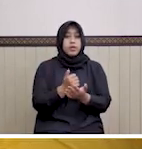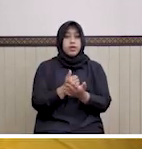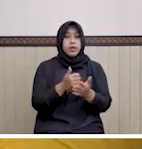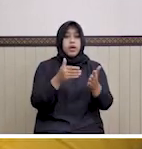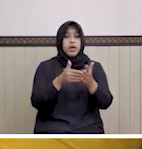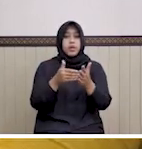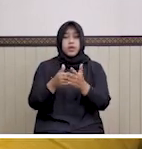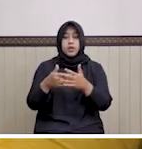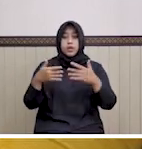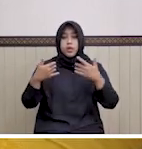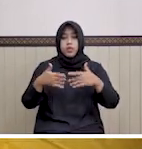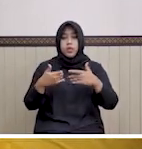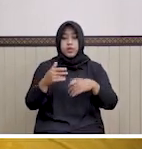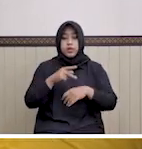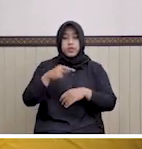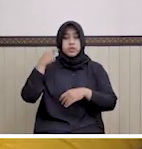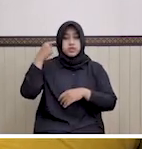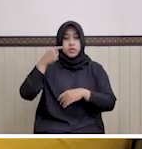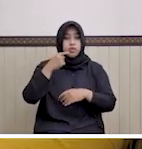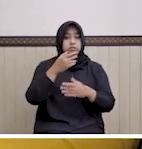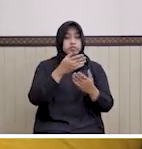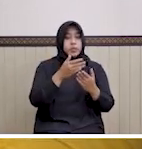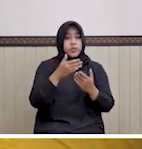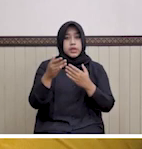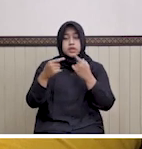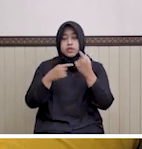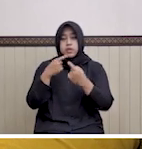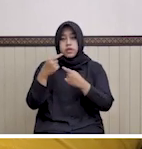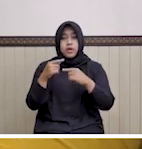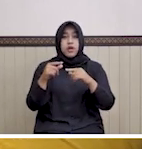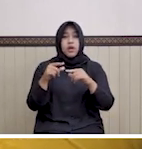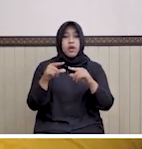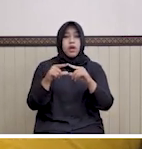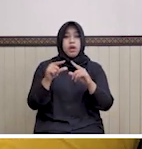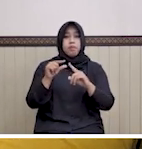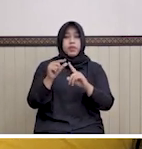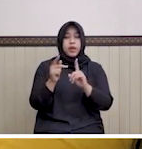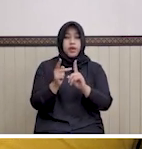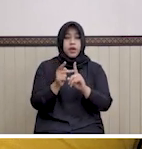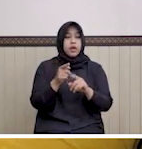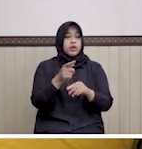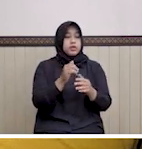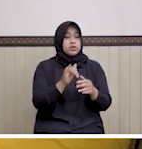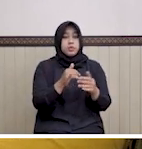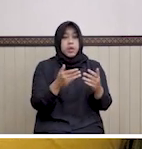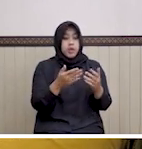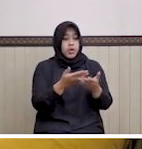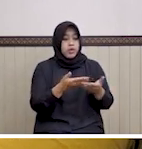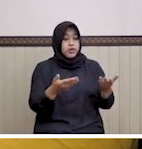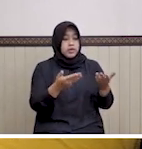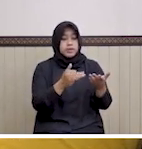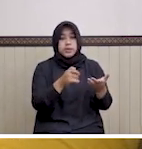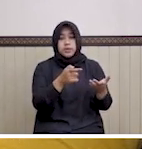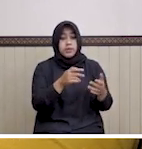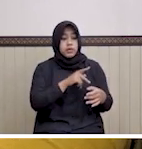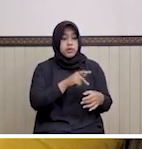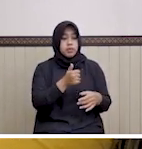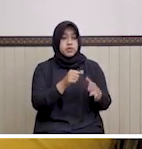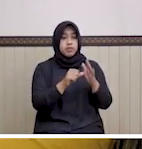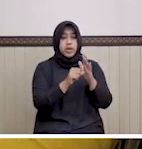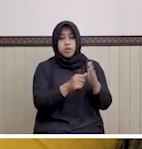makanya kami juga selalu sharing dengan aparat penegak hukum ini posisinya Bagaimana Pak apa yang bisa kita bantu